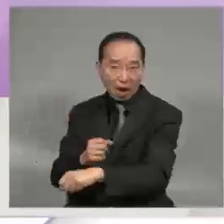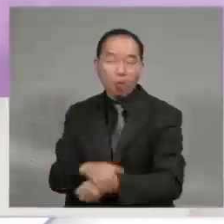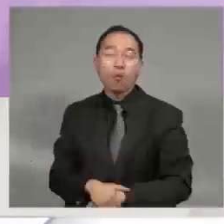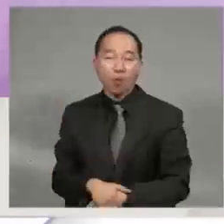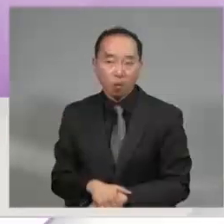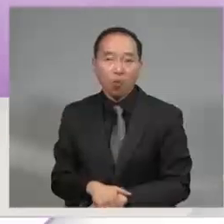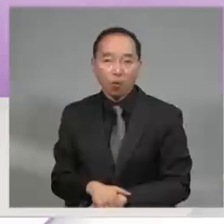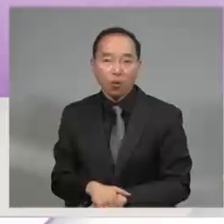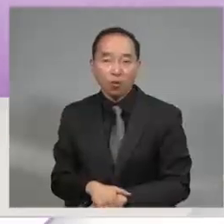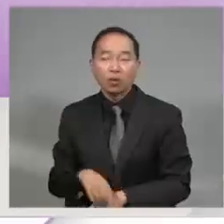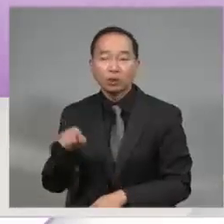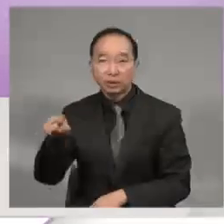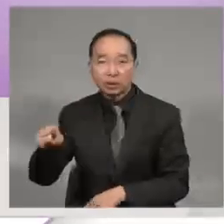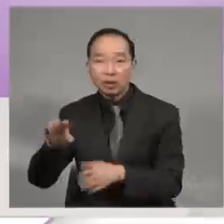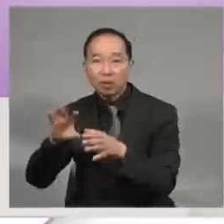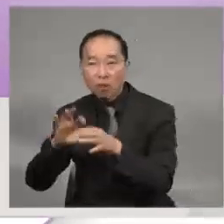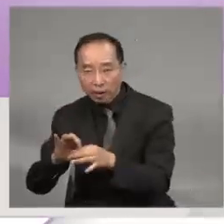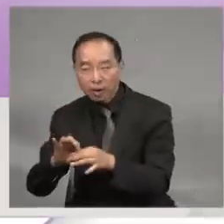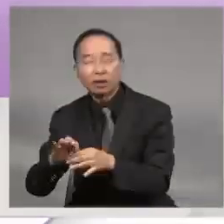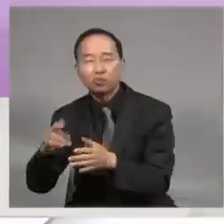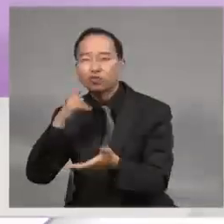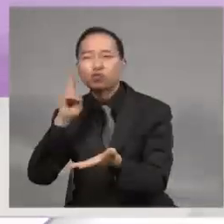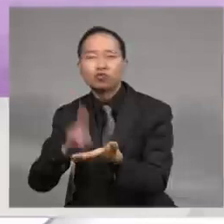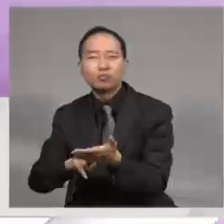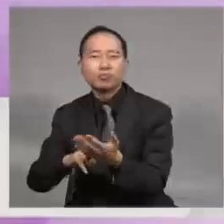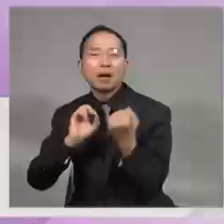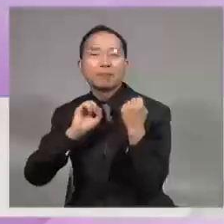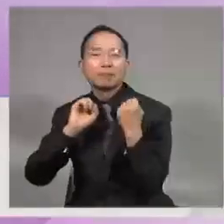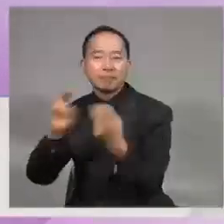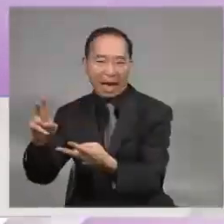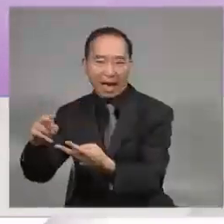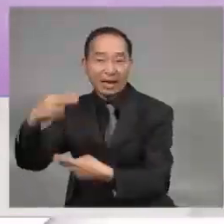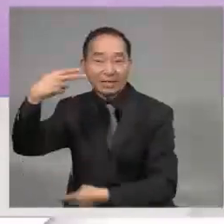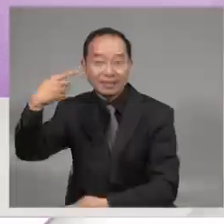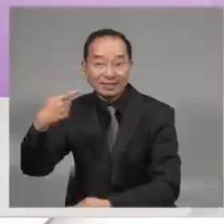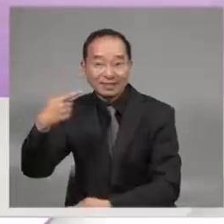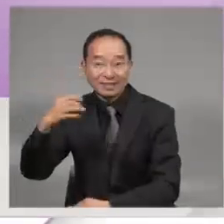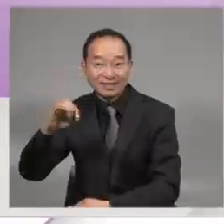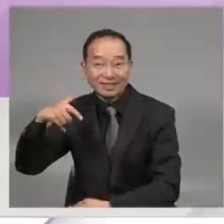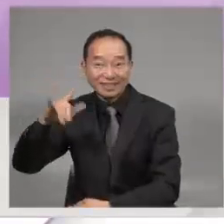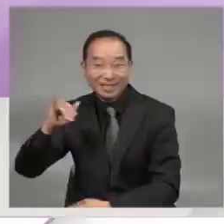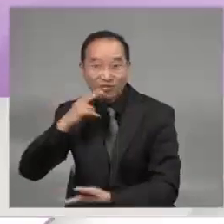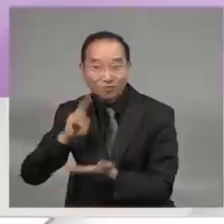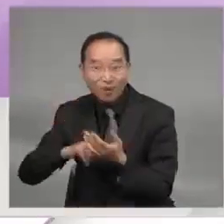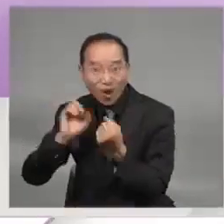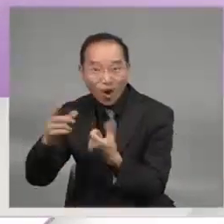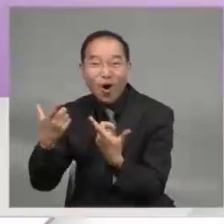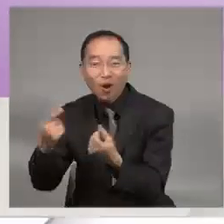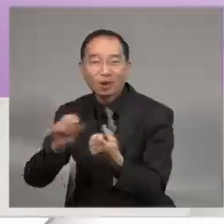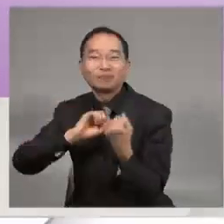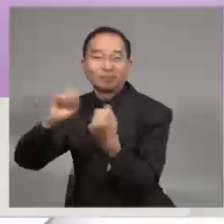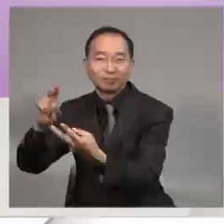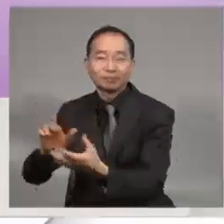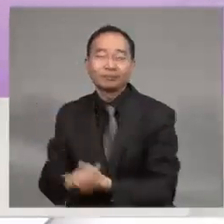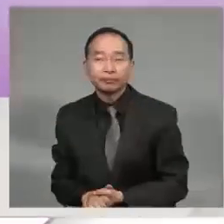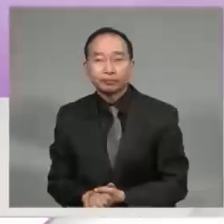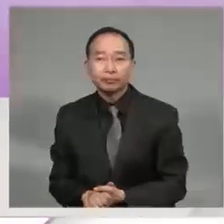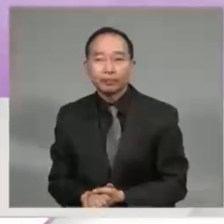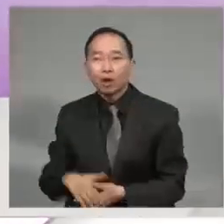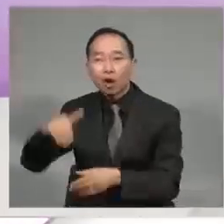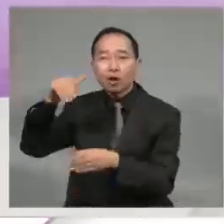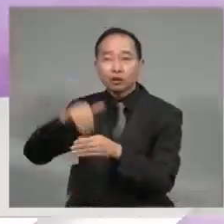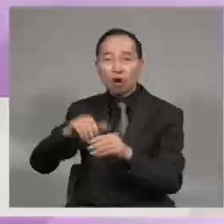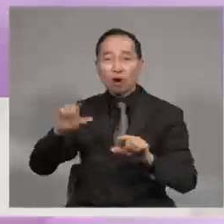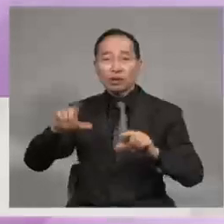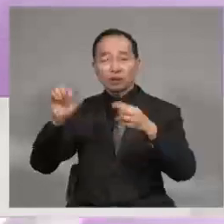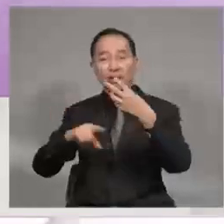봉투는 관할 선관위로 이제 우편 발송이 되게 됩니다. 네. 그러면 선관위에 다 모여서 결국엔 3월 9일이 해당 선거일이잖아요.